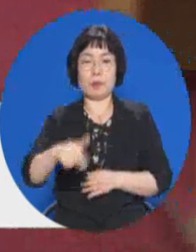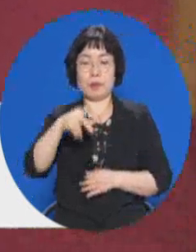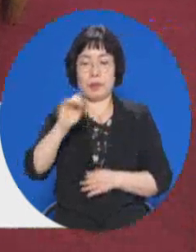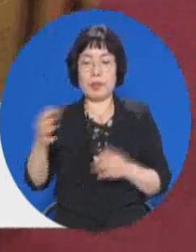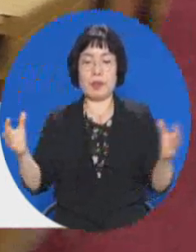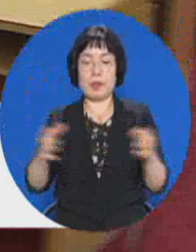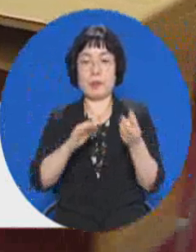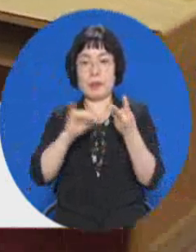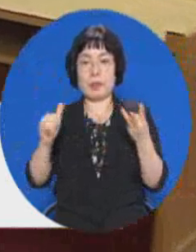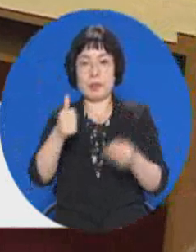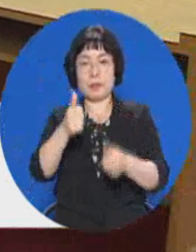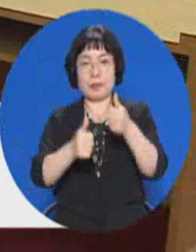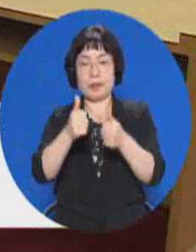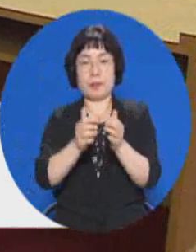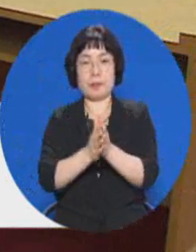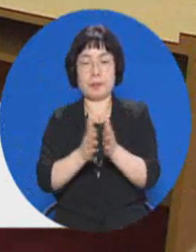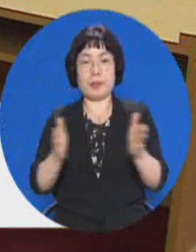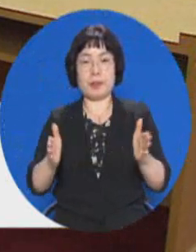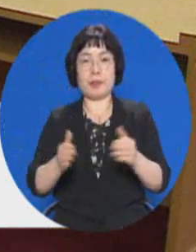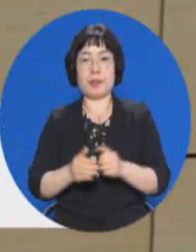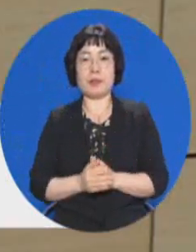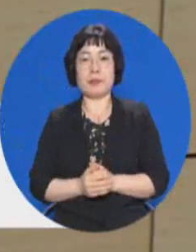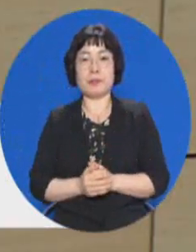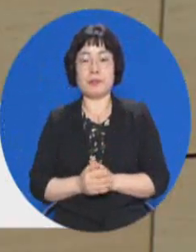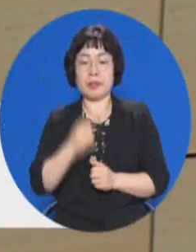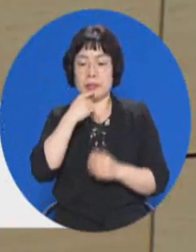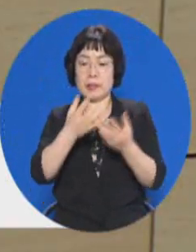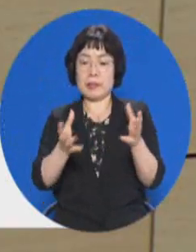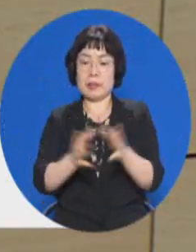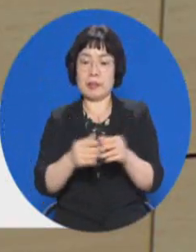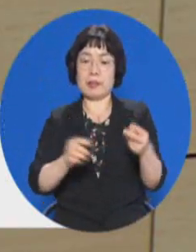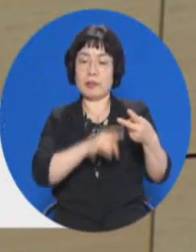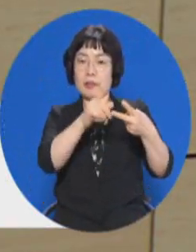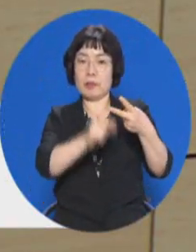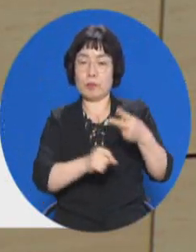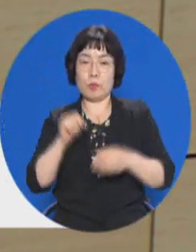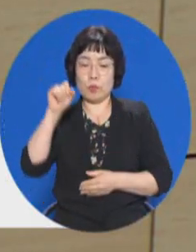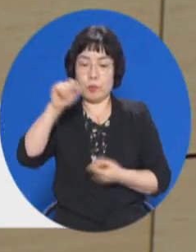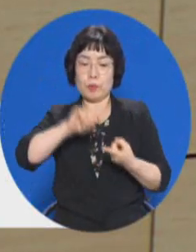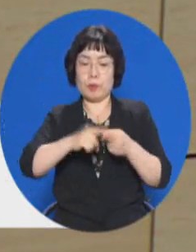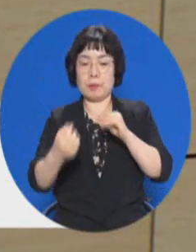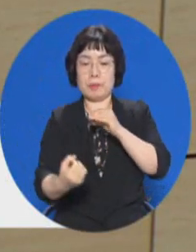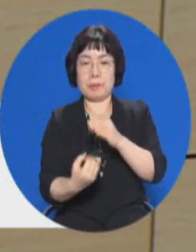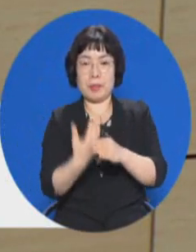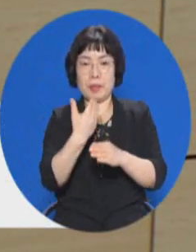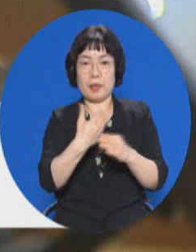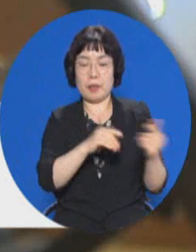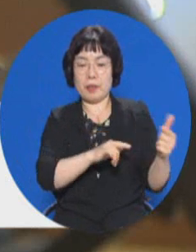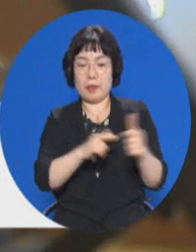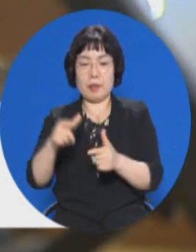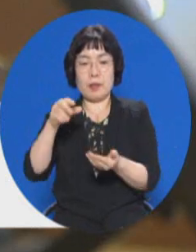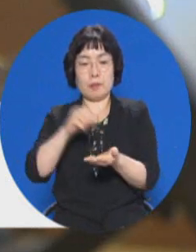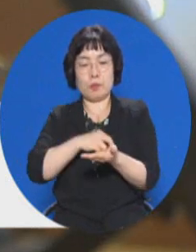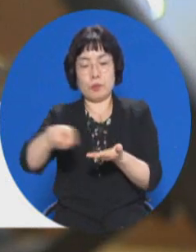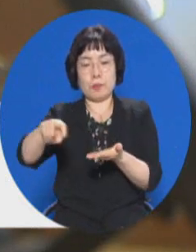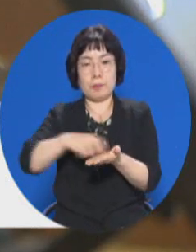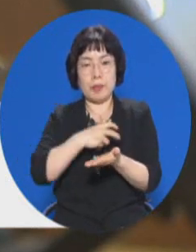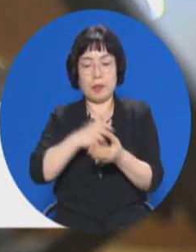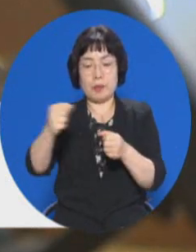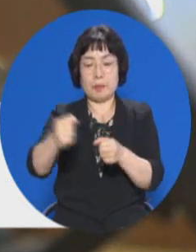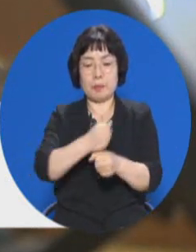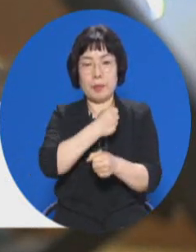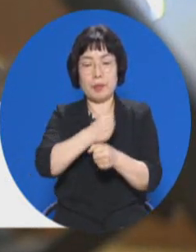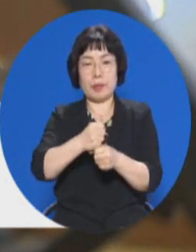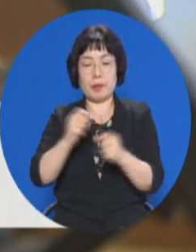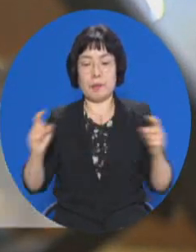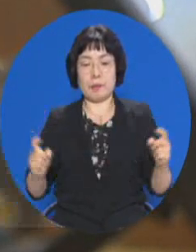등 3명이 경선에 나섰습니다. 민주당은 지난달 후보 간 금품 살포 의혹과 문자메시지 발송 허위 조작